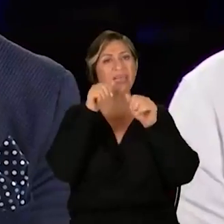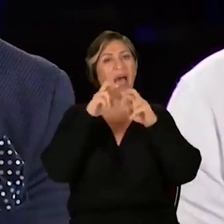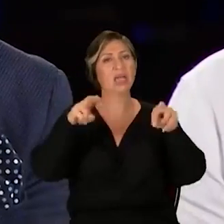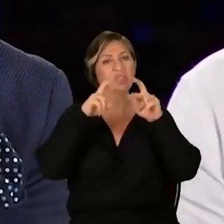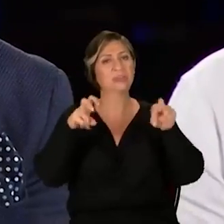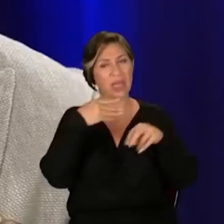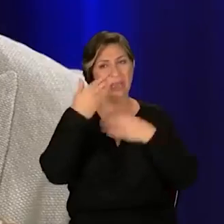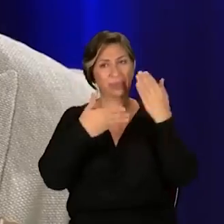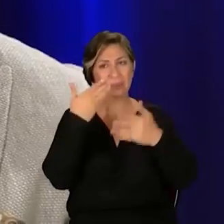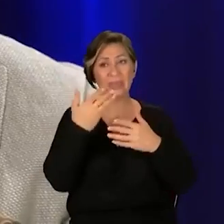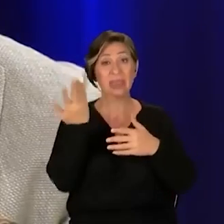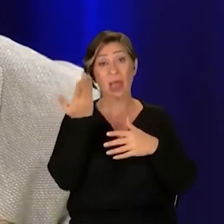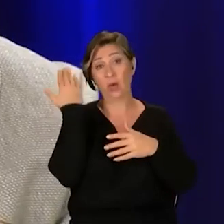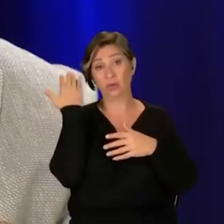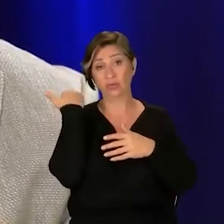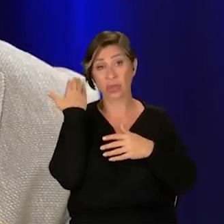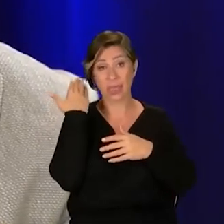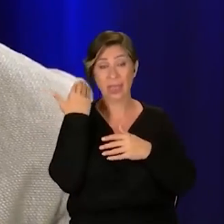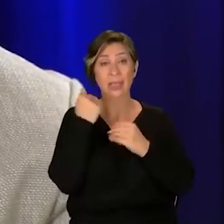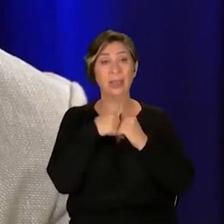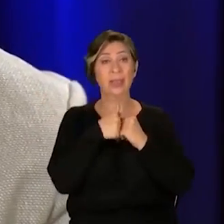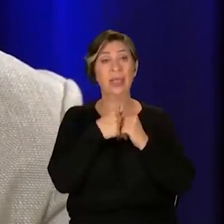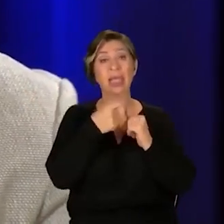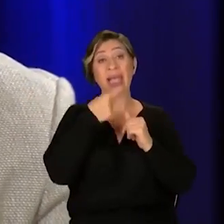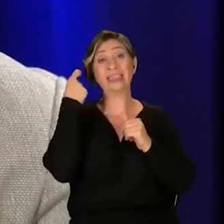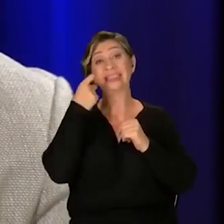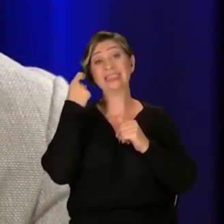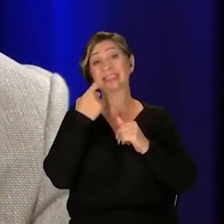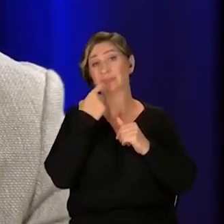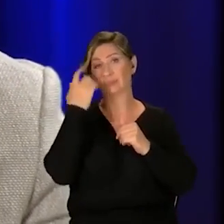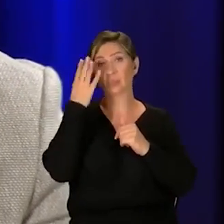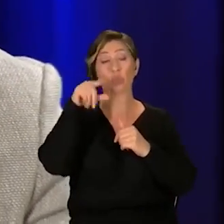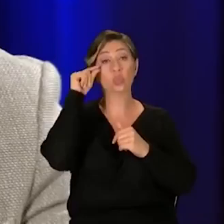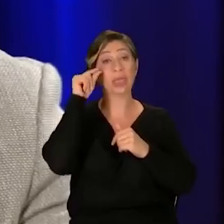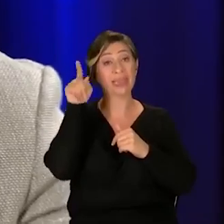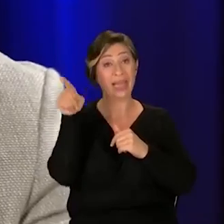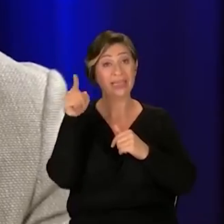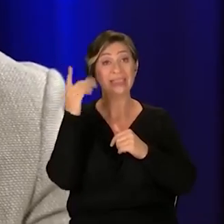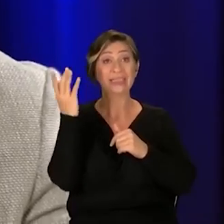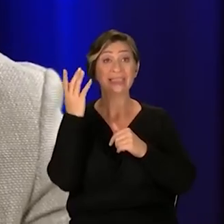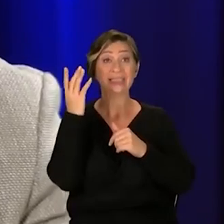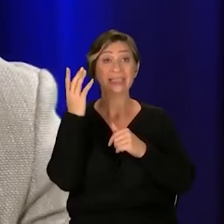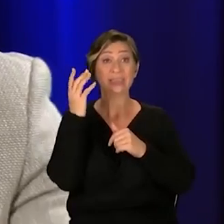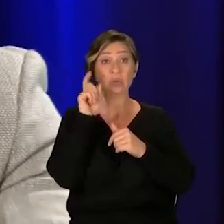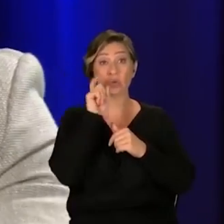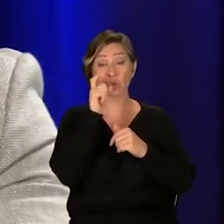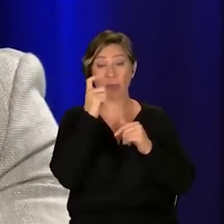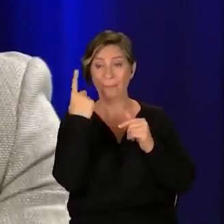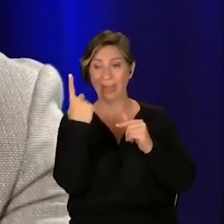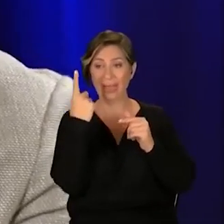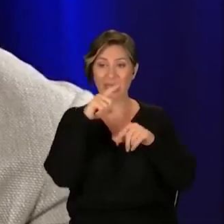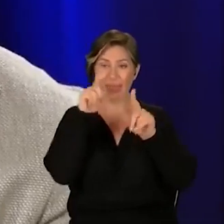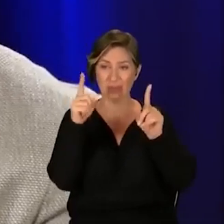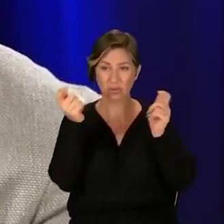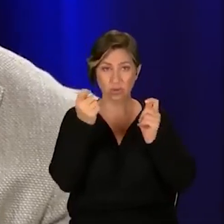Yeni çıkan bir yayını bahsedeyim. Şimdi daha öncelerde mesela eski jenerasyonlarda Yunanlılar daha ziyade işte 9'dan 1'e kadar